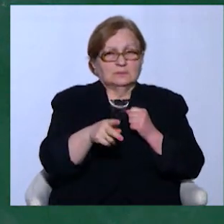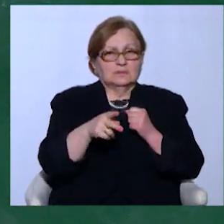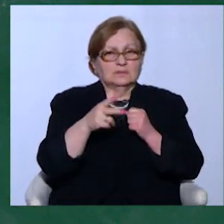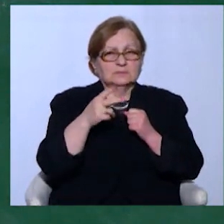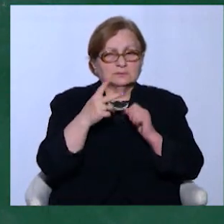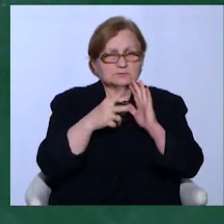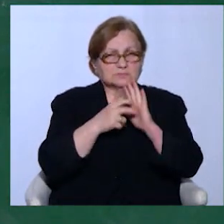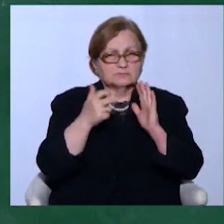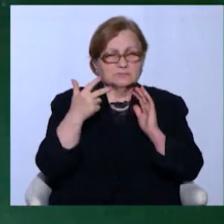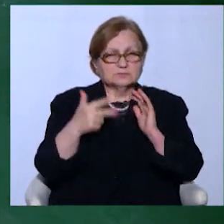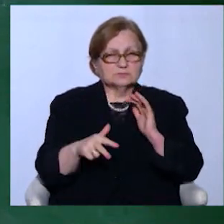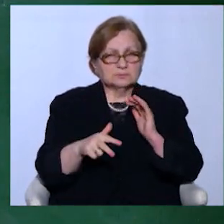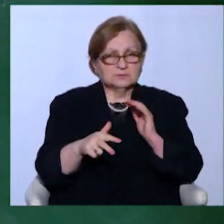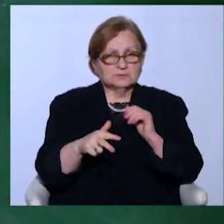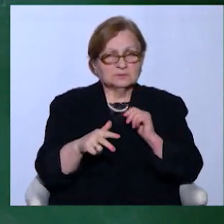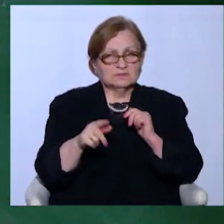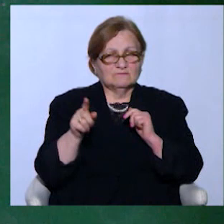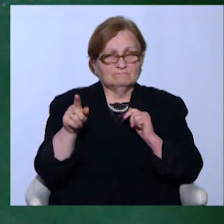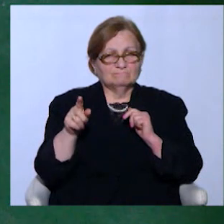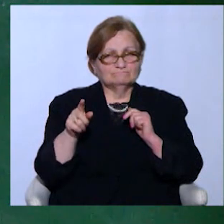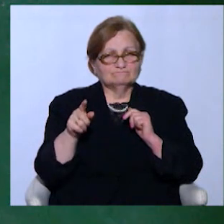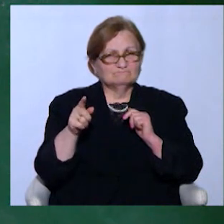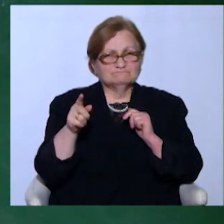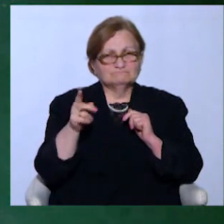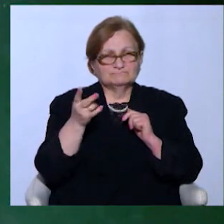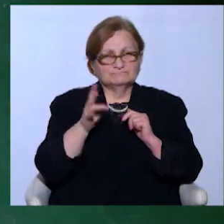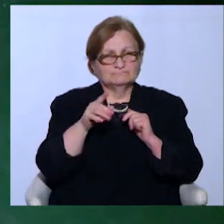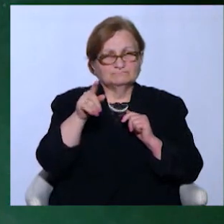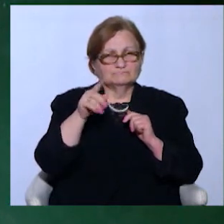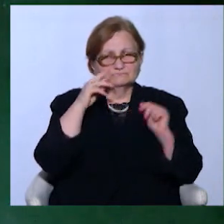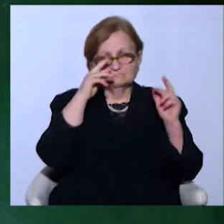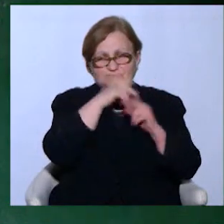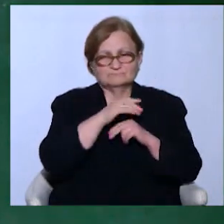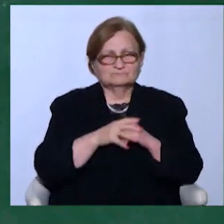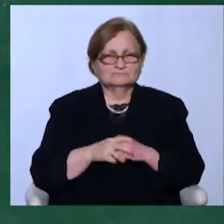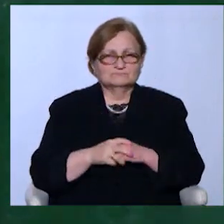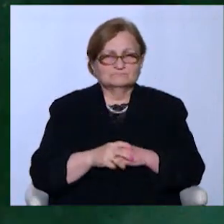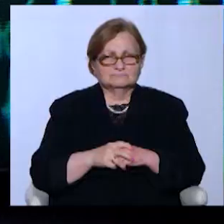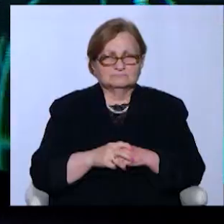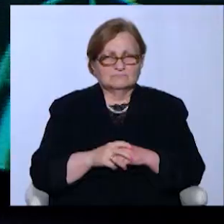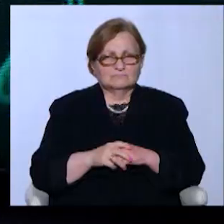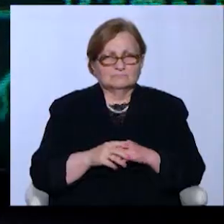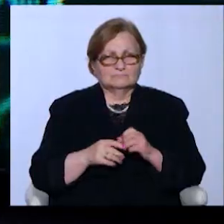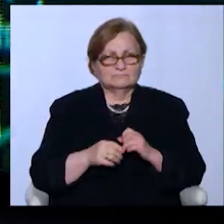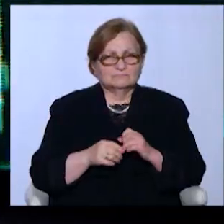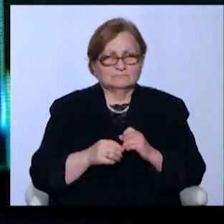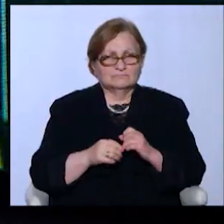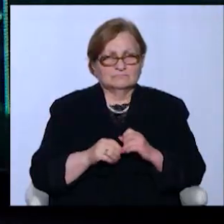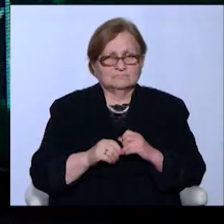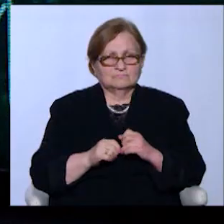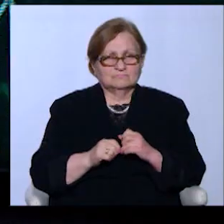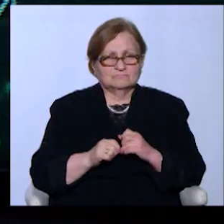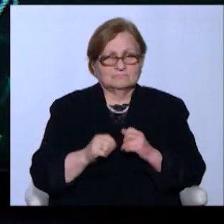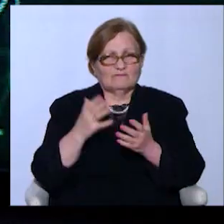2830. აა, ესე იგი, აი ეს აქ ნამდვილად არ უნდა იყოს. ეს აქ ნამდვილად არ უნდა იყოს.